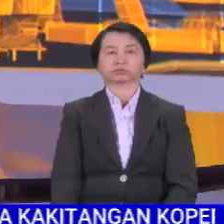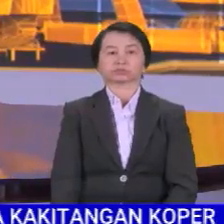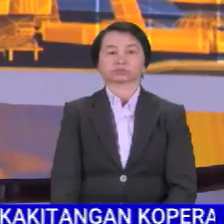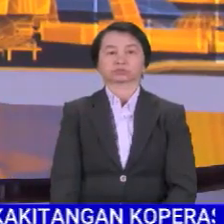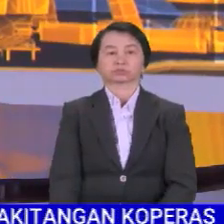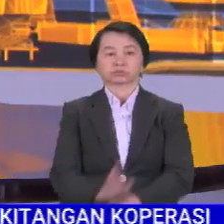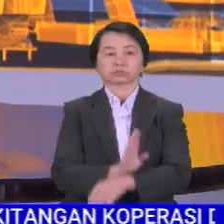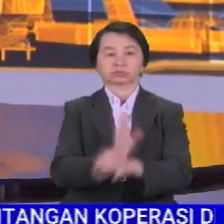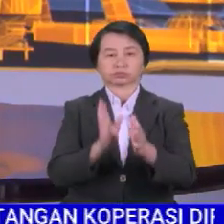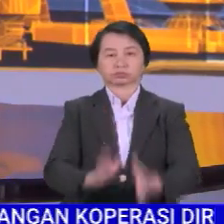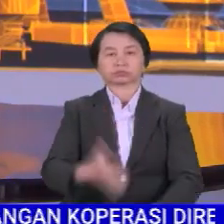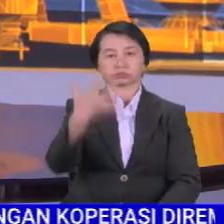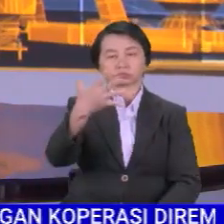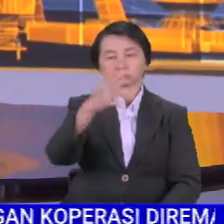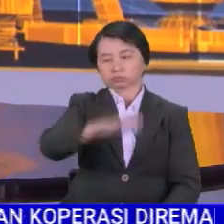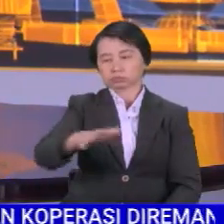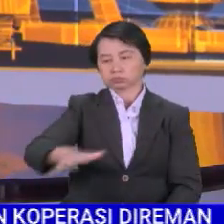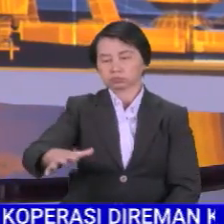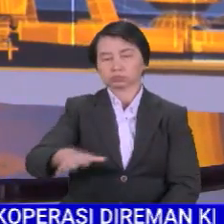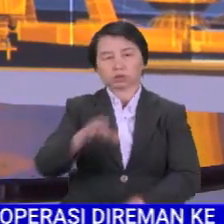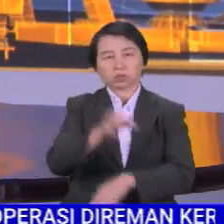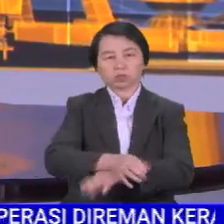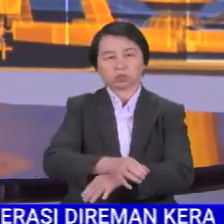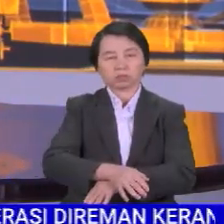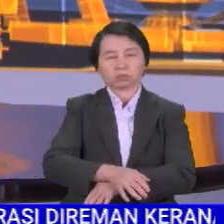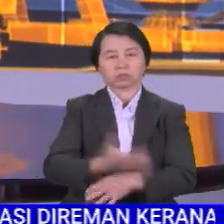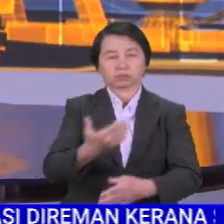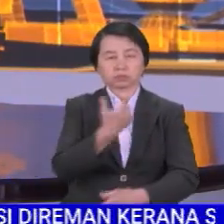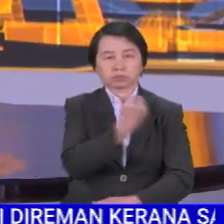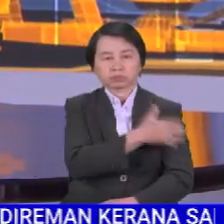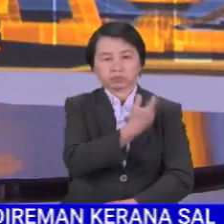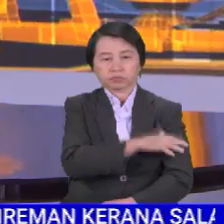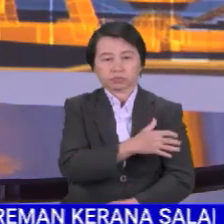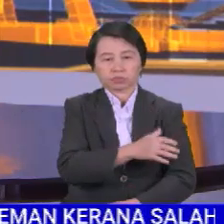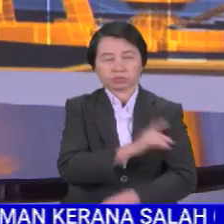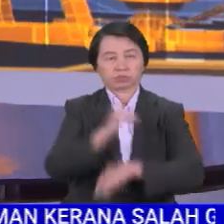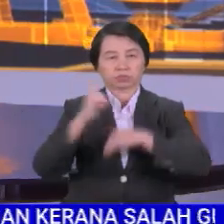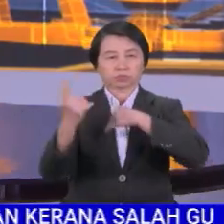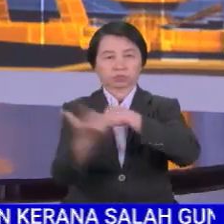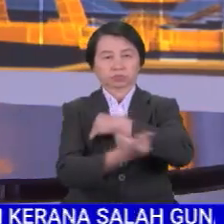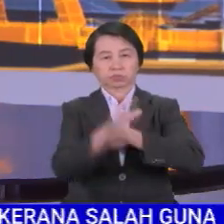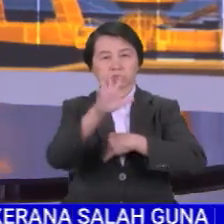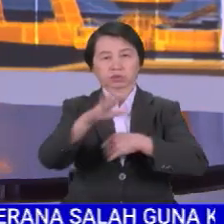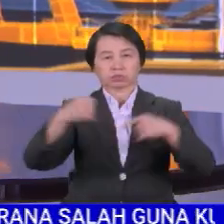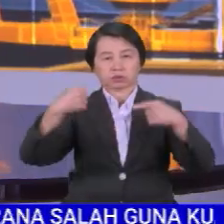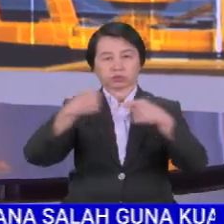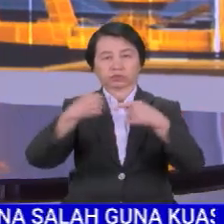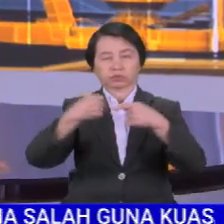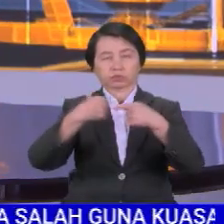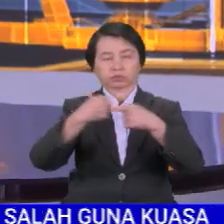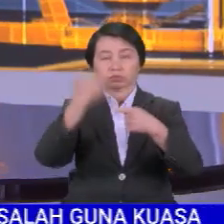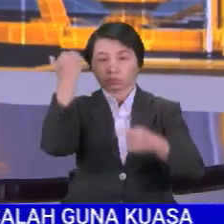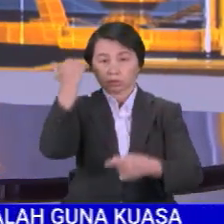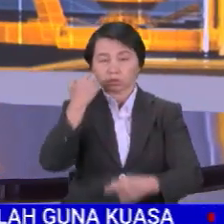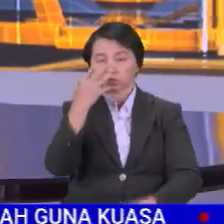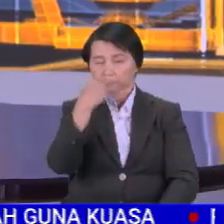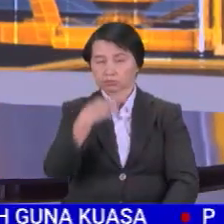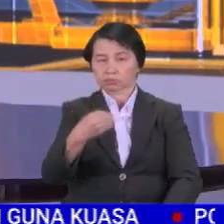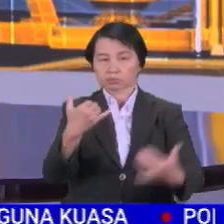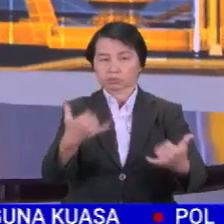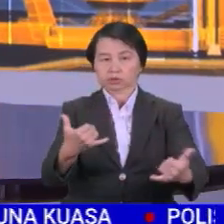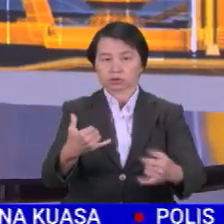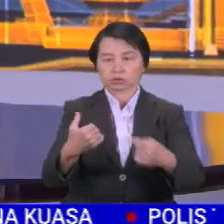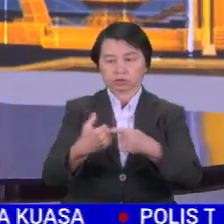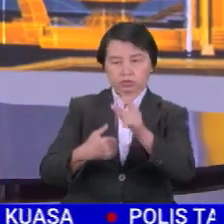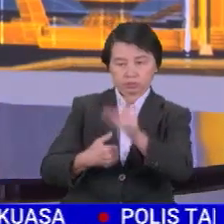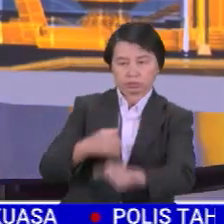pedagang lima beranak sebagai buruh paksa ladang bekas penyelia ladang menghadapi lima pertuduhan di Mahkamah sesyen Seremban hari ini